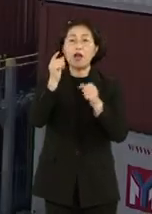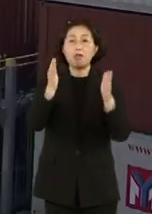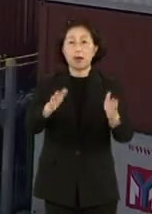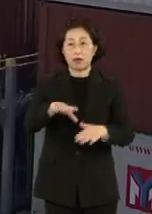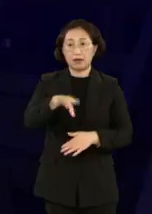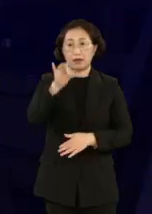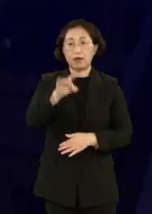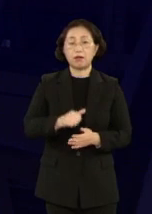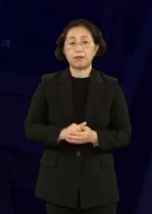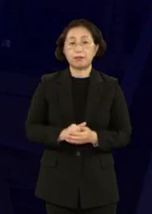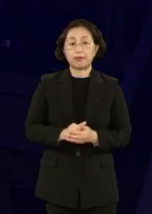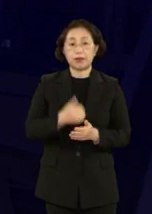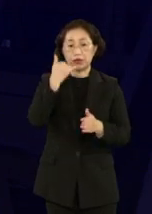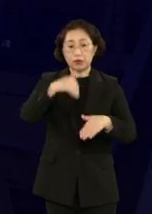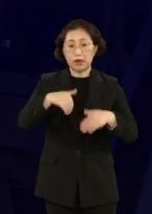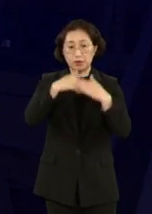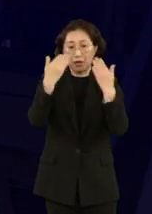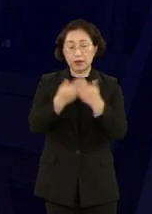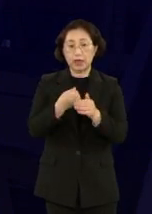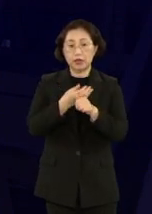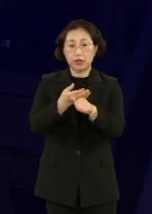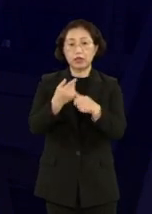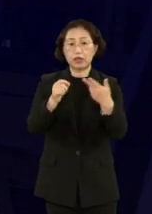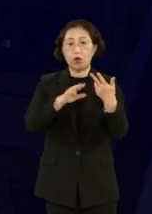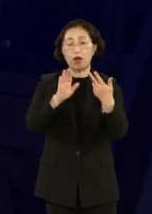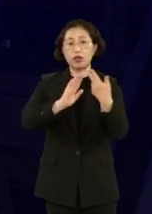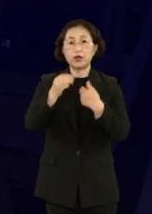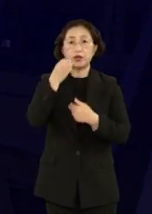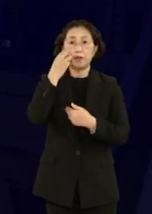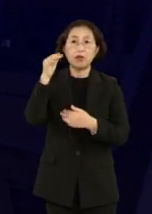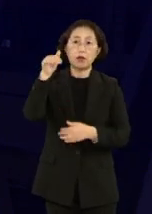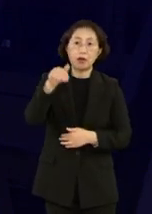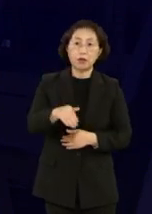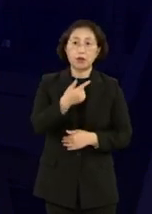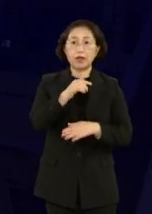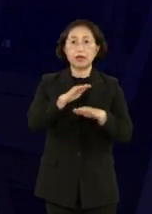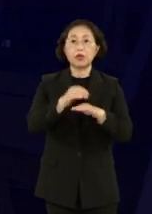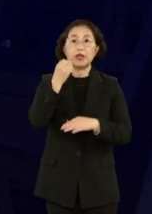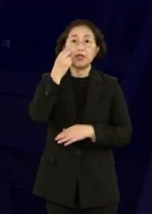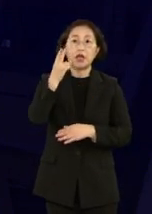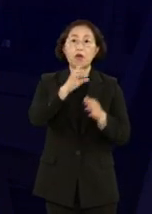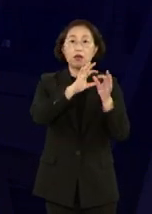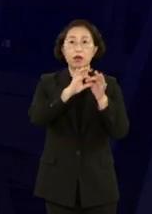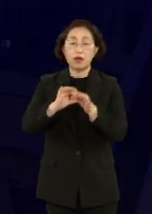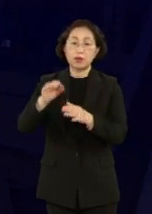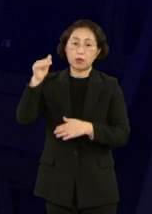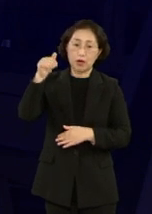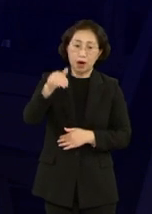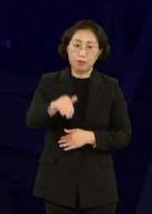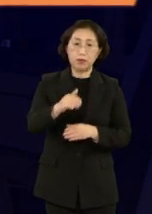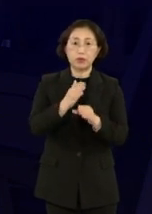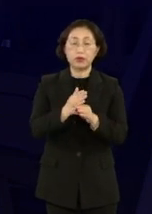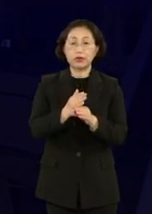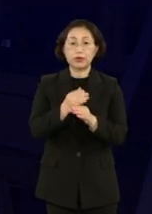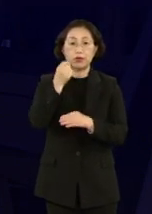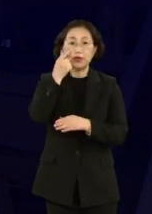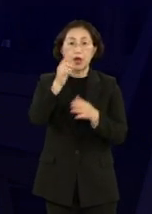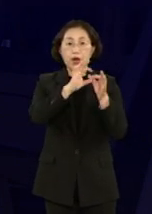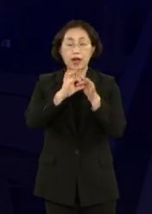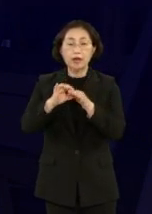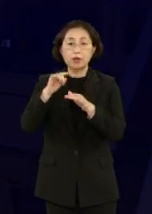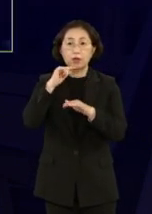처음입니다. 충남 전체 수출은 7월 이후 3개월 연속 감소했고 대전도 2개월째 감소세입니다. 6개월